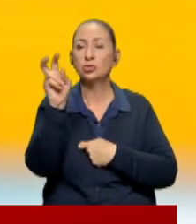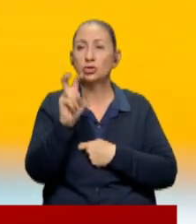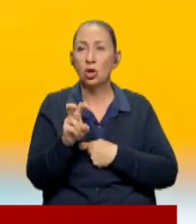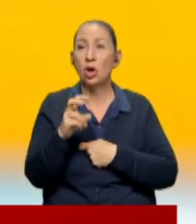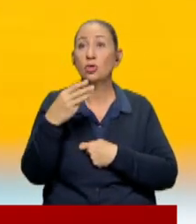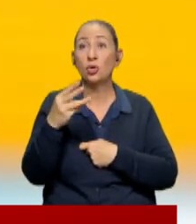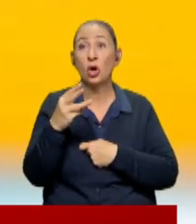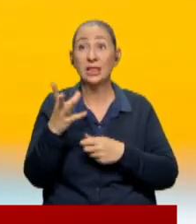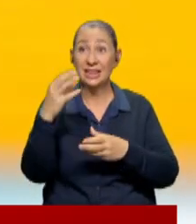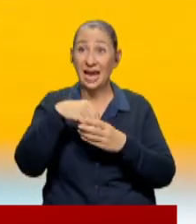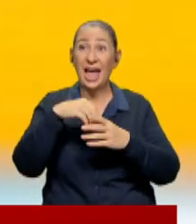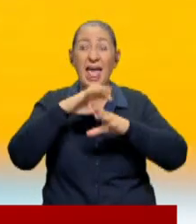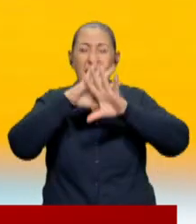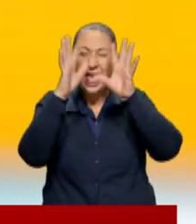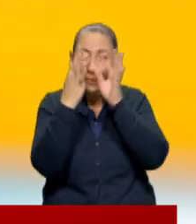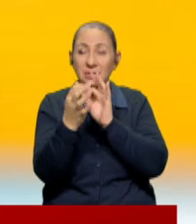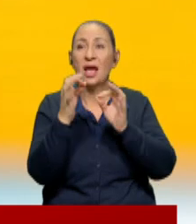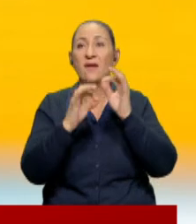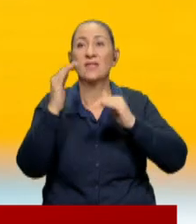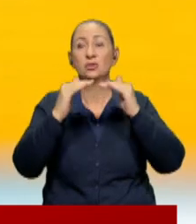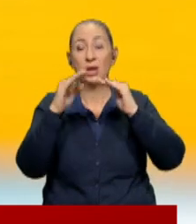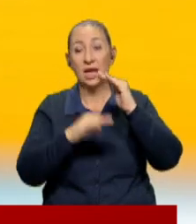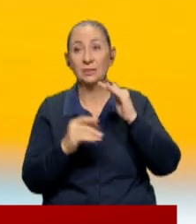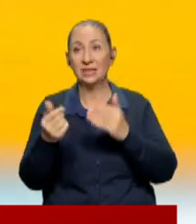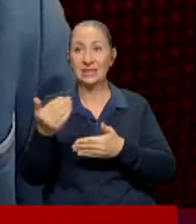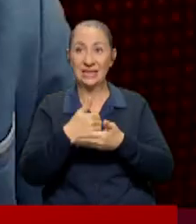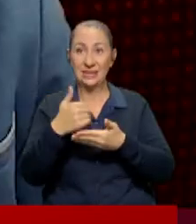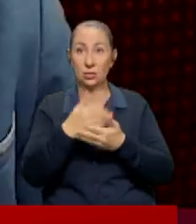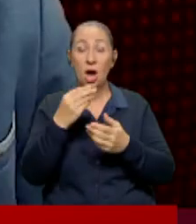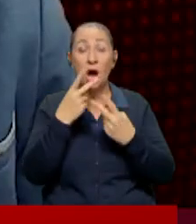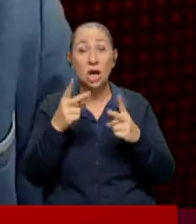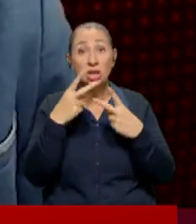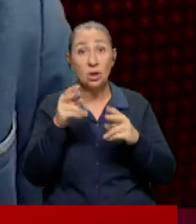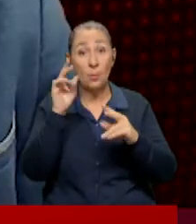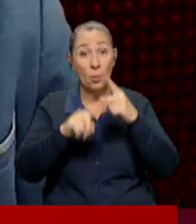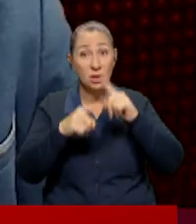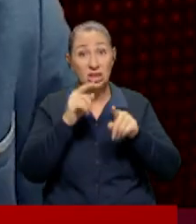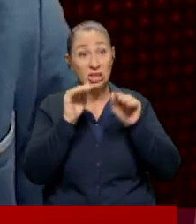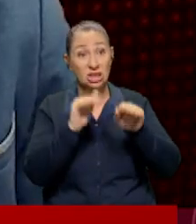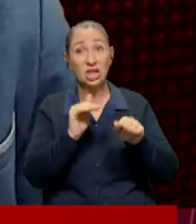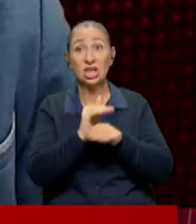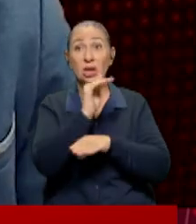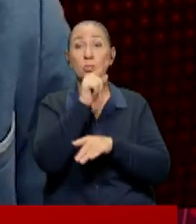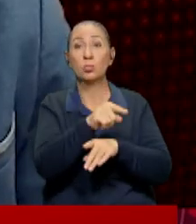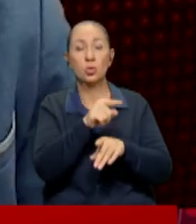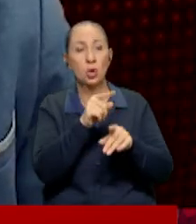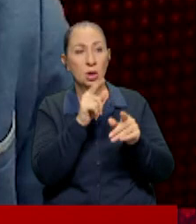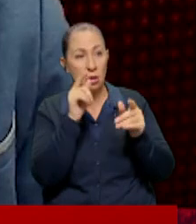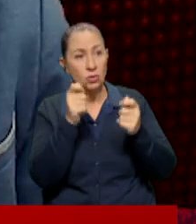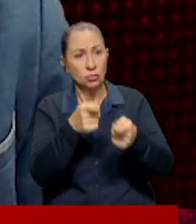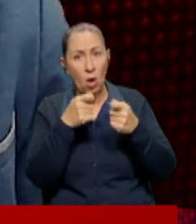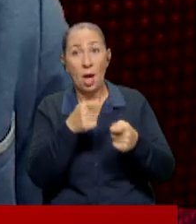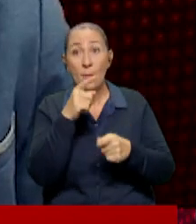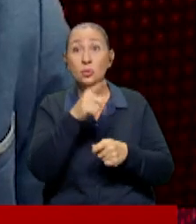dolar, avro dahil olmak üzere tamamı enflasyonun altında bir getiri sağladı. Açıkça siyasetin teşviğiyle yaşanmıştır bu manipülasyon ve